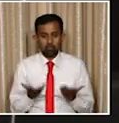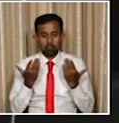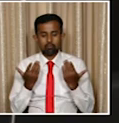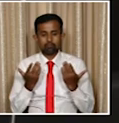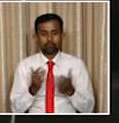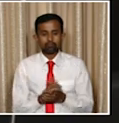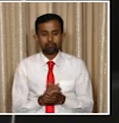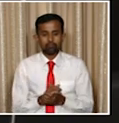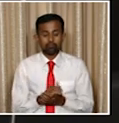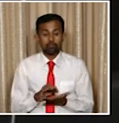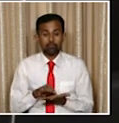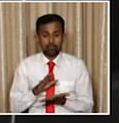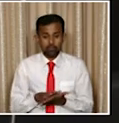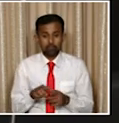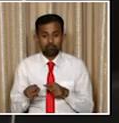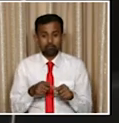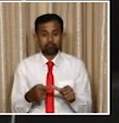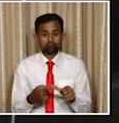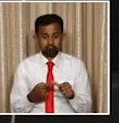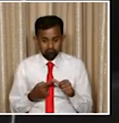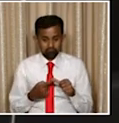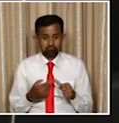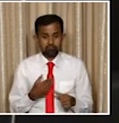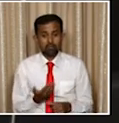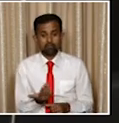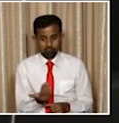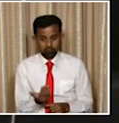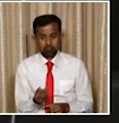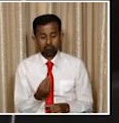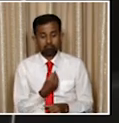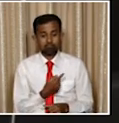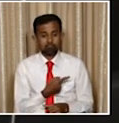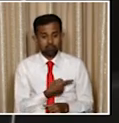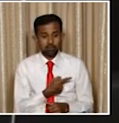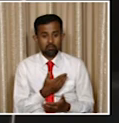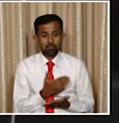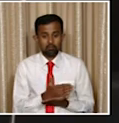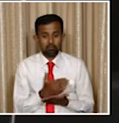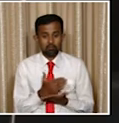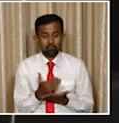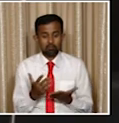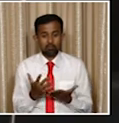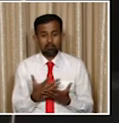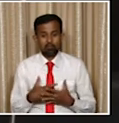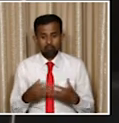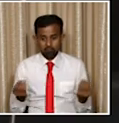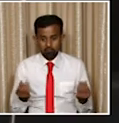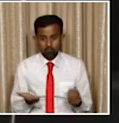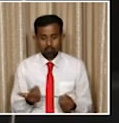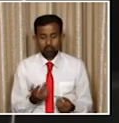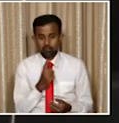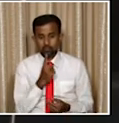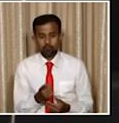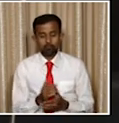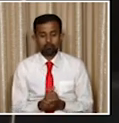செய்யுமாறு வேண்டுகோள் விடுக்கின்றேன் அதே போல எங்களுடைய கௌரவ அமைச்சர் நிமால் சிறிபால அடி சில்வா அவர்கள் தலமன்னார்